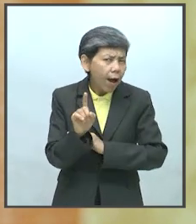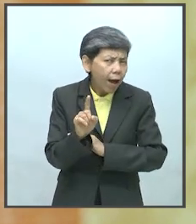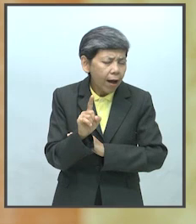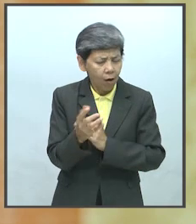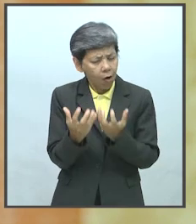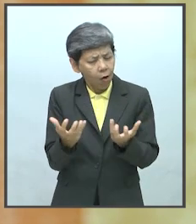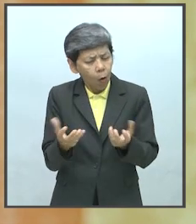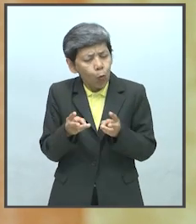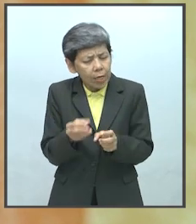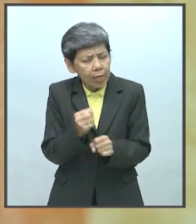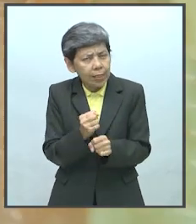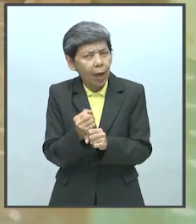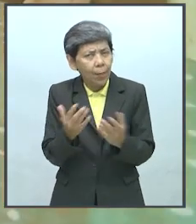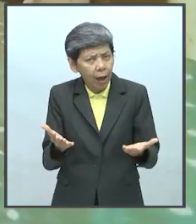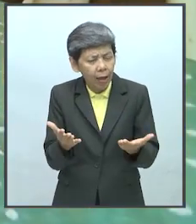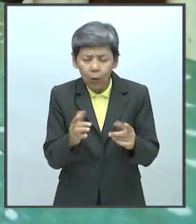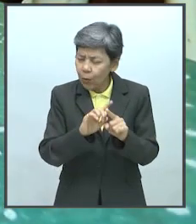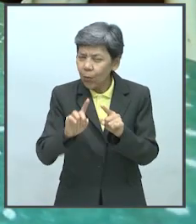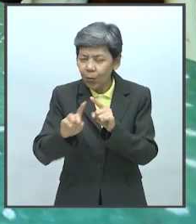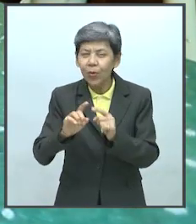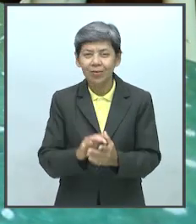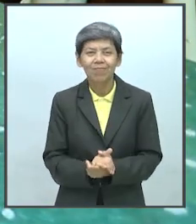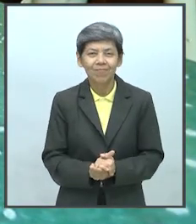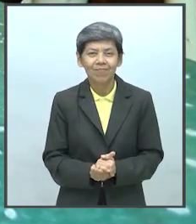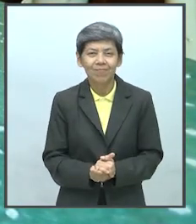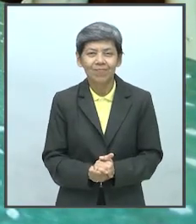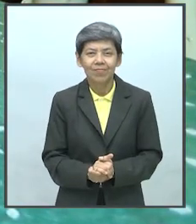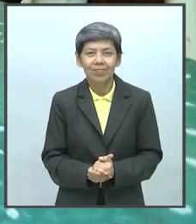วิธีการทำพิถีพิถันต่างๆด้วยครับครับผม